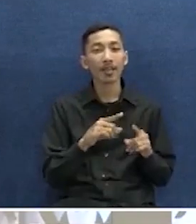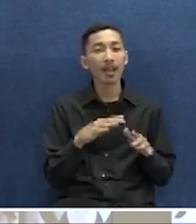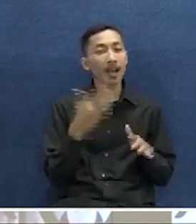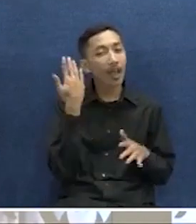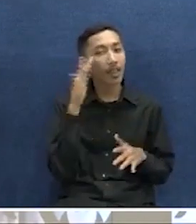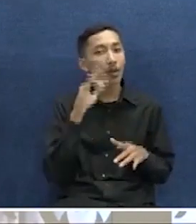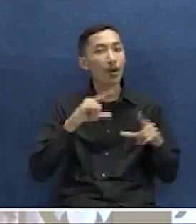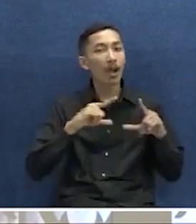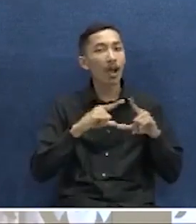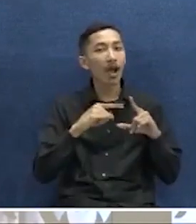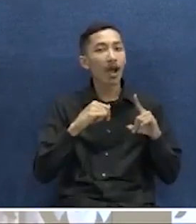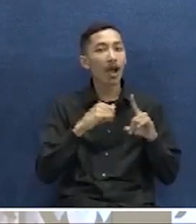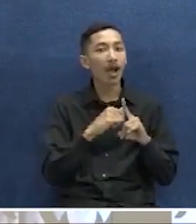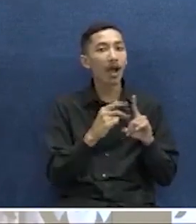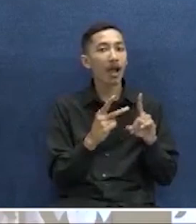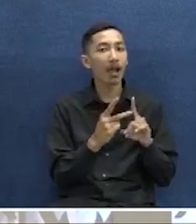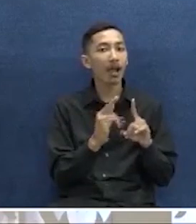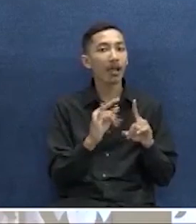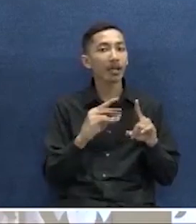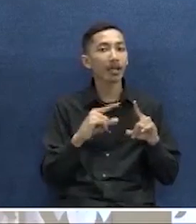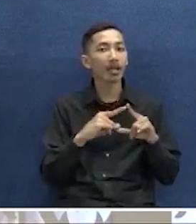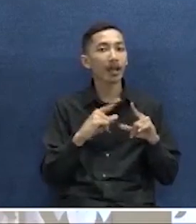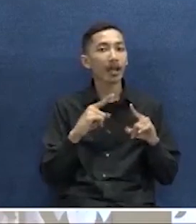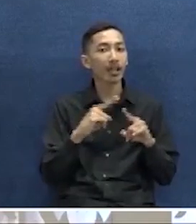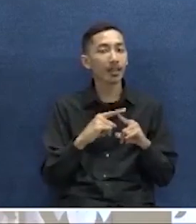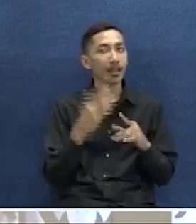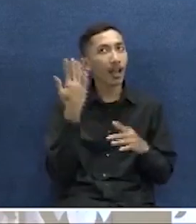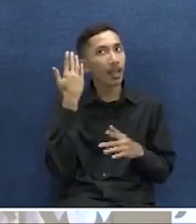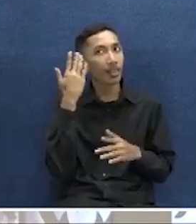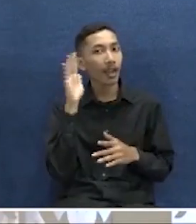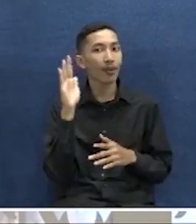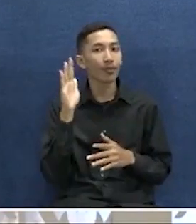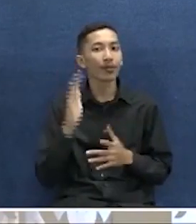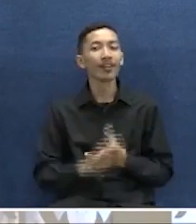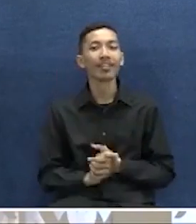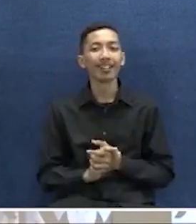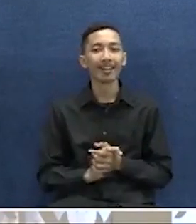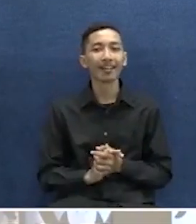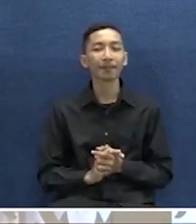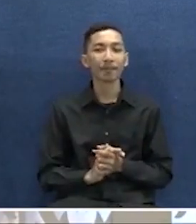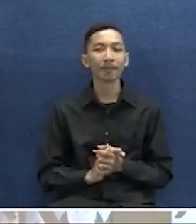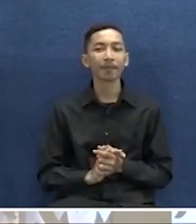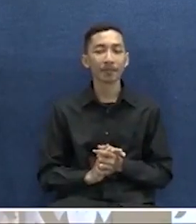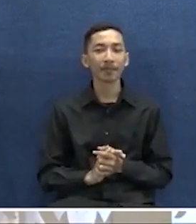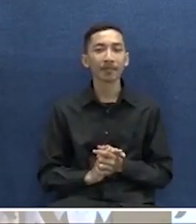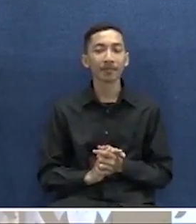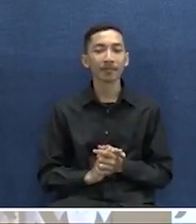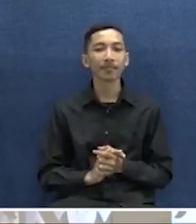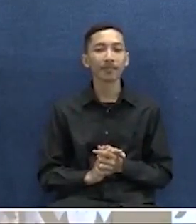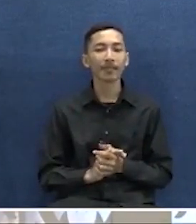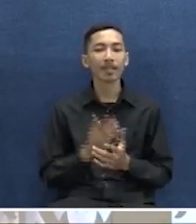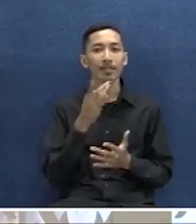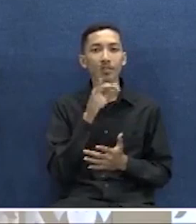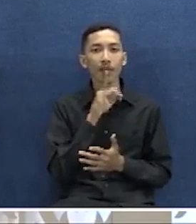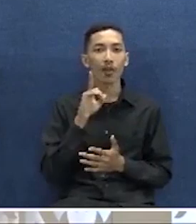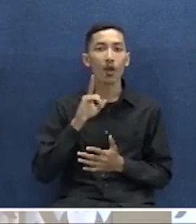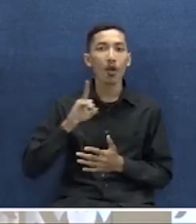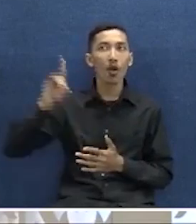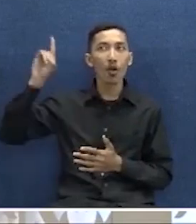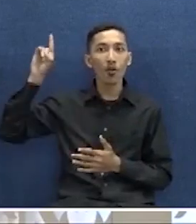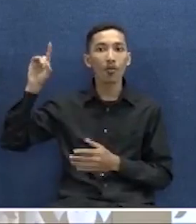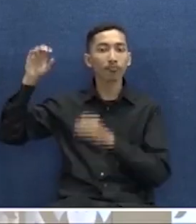tentu tapi teman-teman harus berorientasi untuk sesuatu yang lebih Stein sesuatu yang lebih Abadi adalah aurat Insyaallah Tungga akan